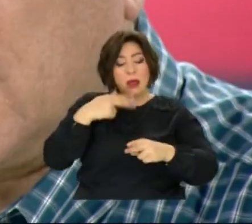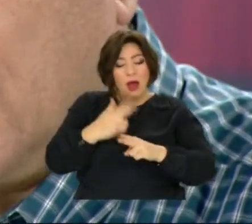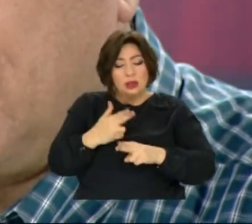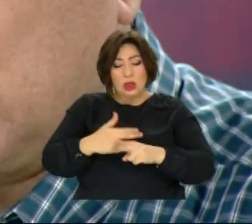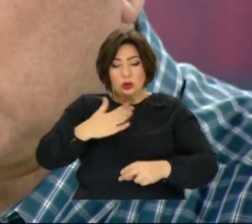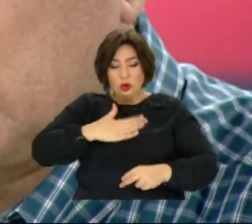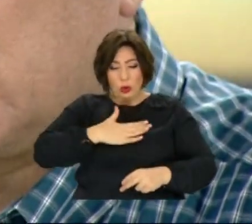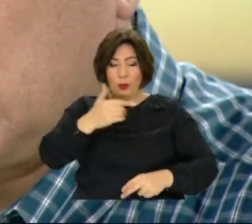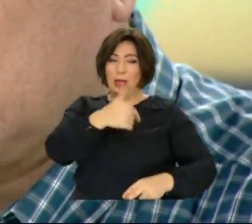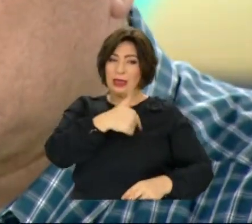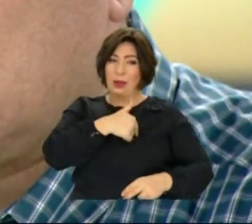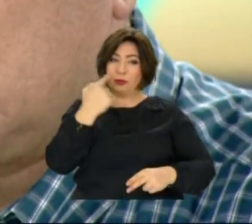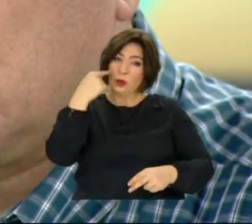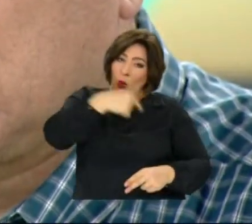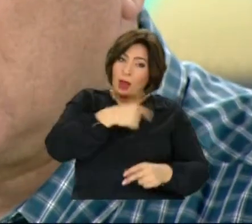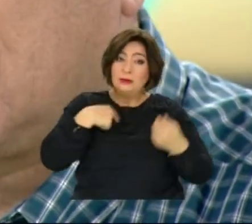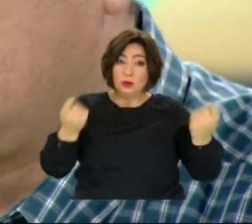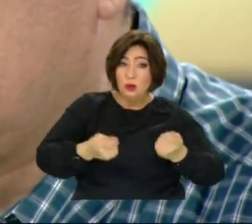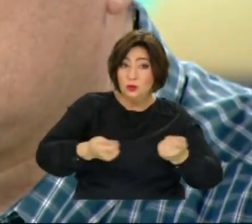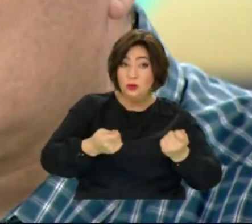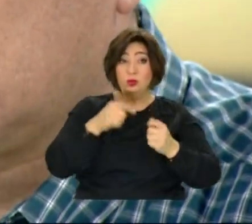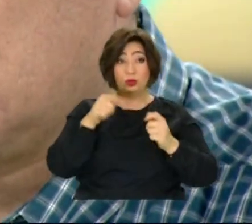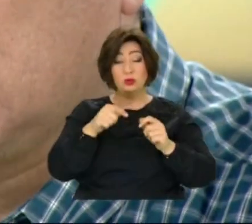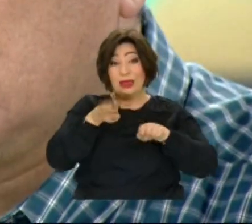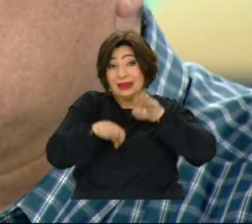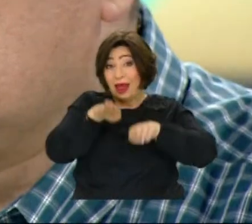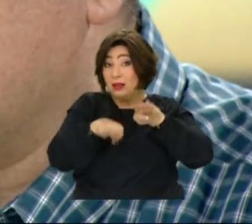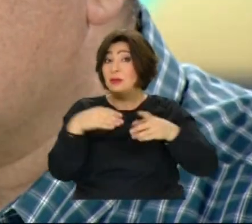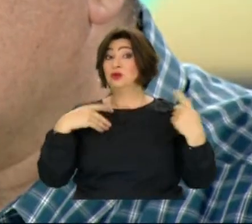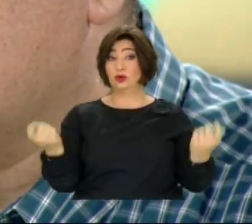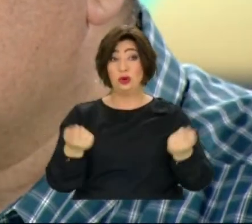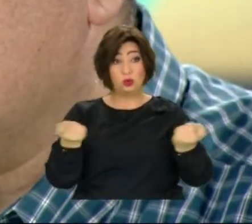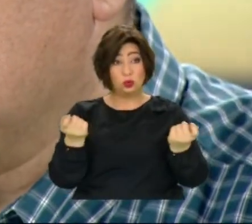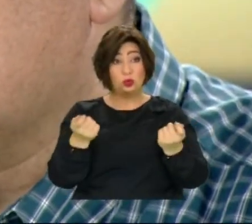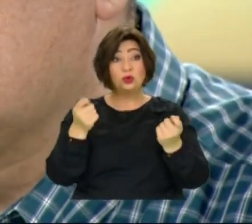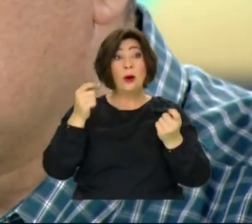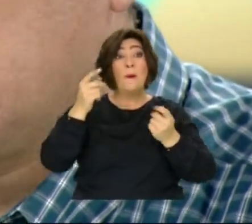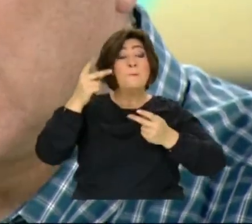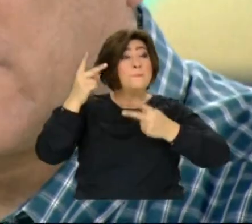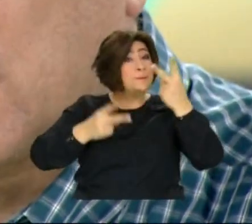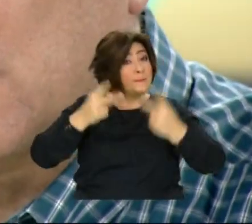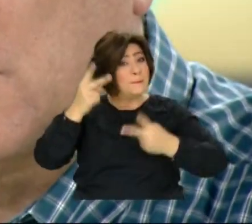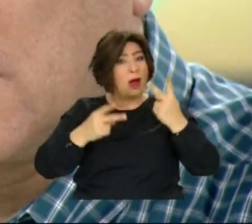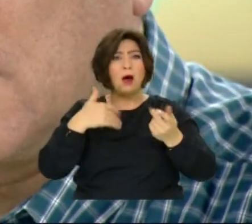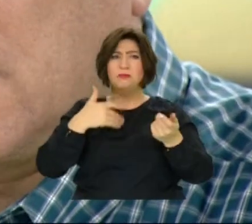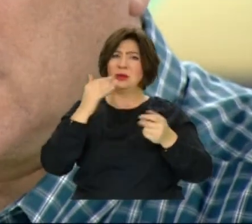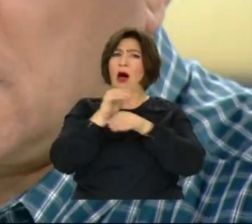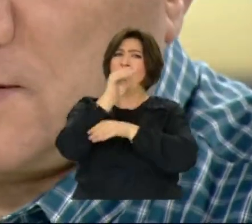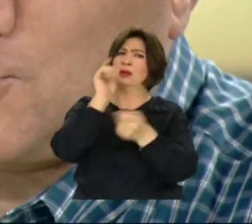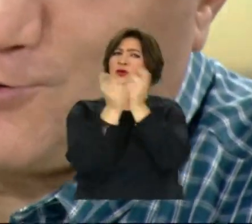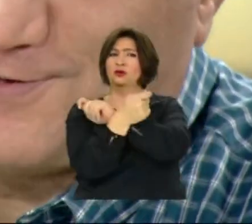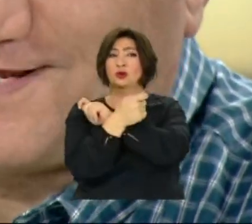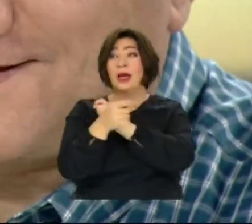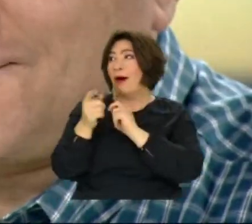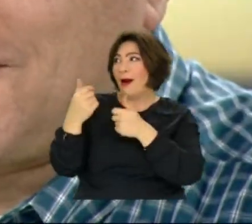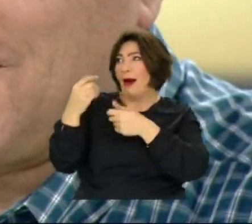solunum ve kalp fonksiyonları üzerine yoğunlaşıyoruz. Bunlarla değerlendirmeye çalışıyoruz. Çoğu kere de vakaların bayağı hatırı sayıları bölümünü de çeviriyoruz.